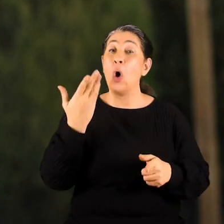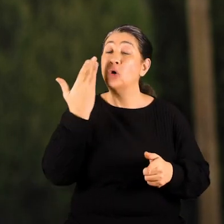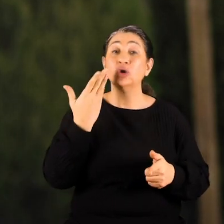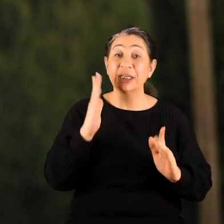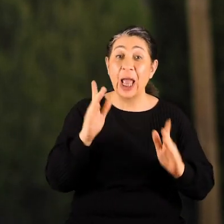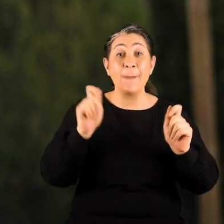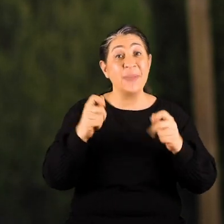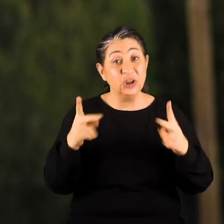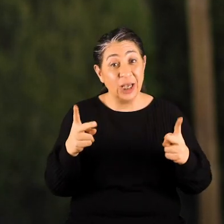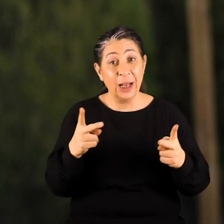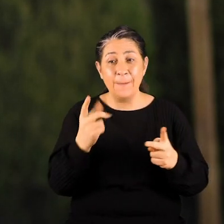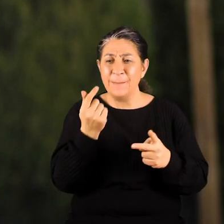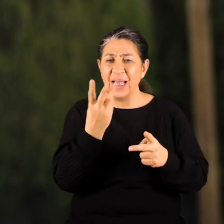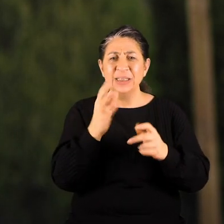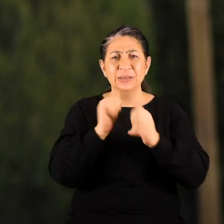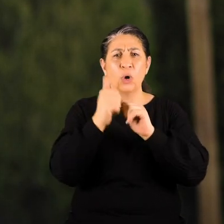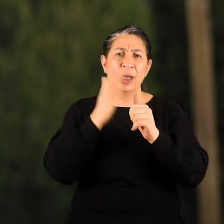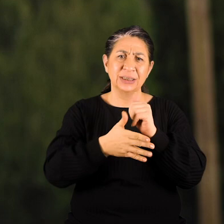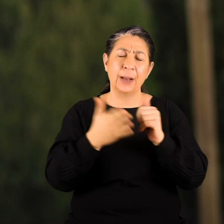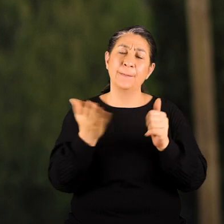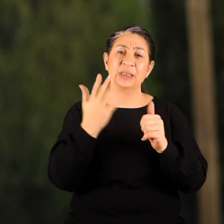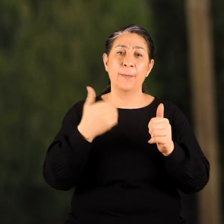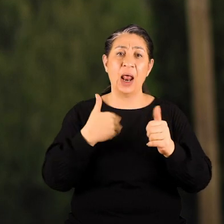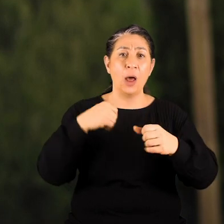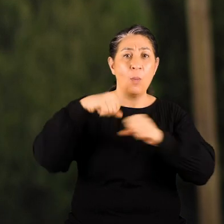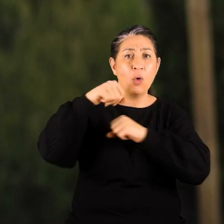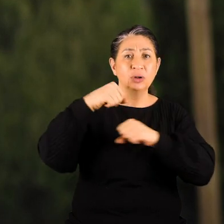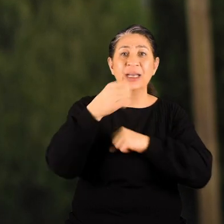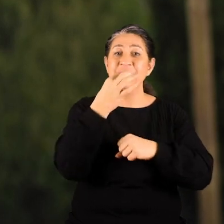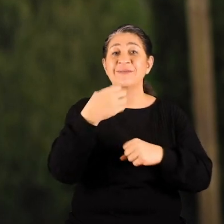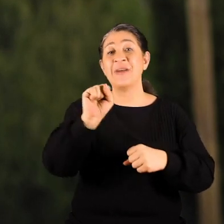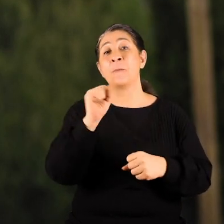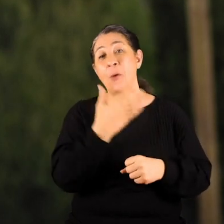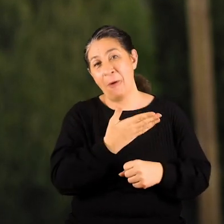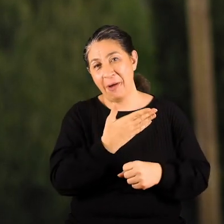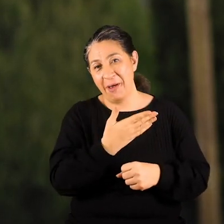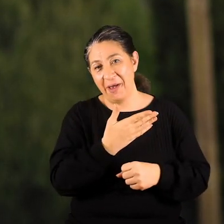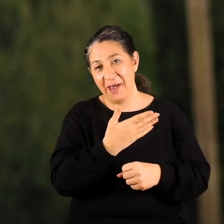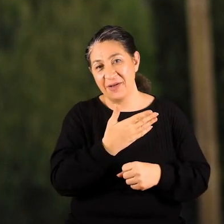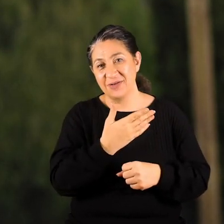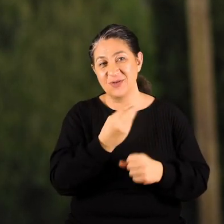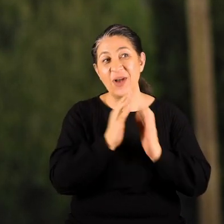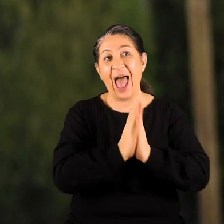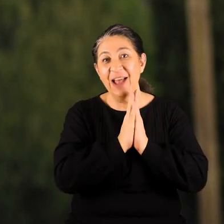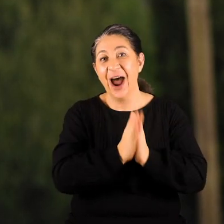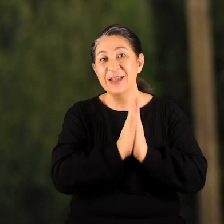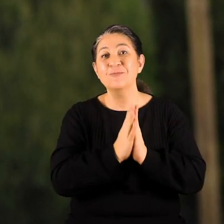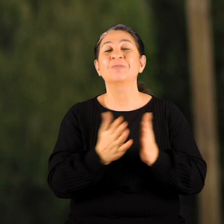gidebilecek, yapabileceği. Birkaç spor yasak. Ben mesela hala boks yapma izni alamadım. Çok